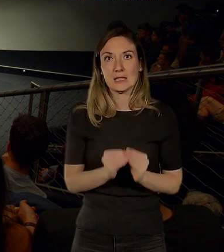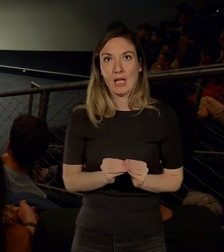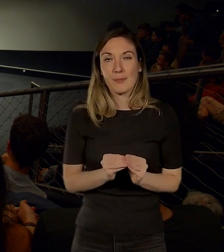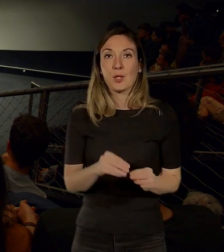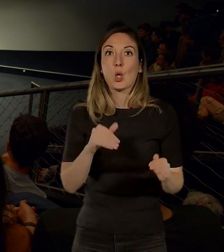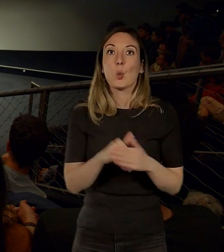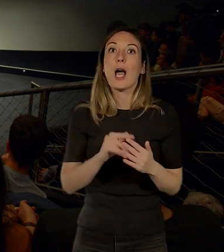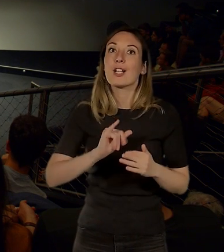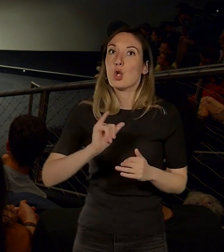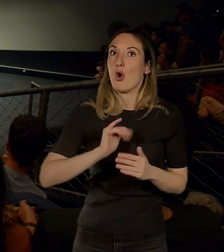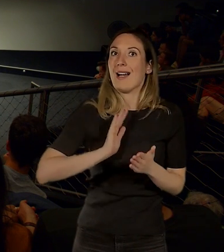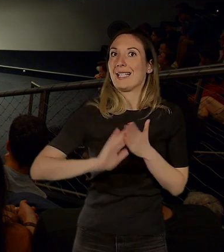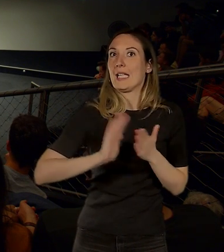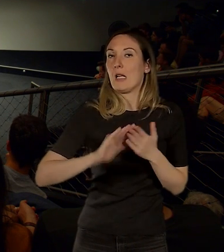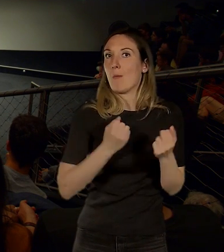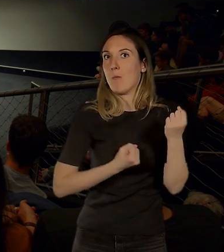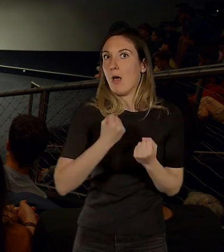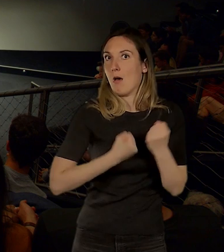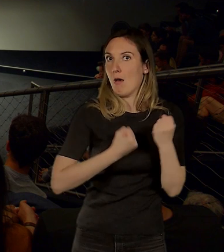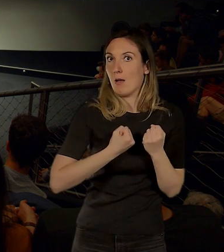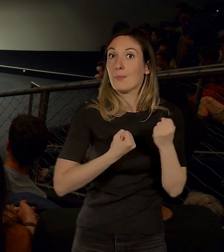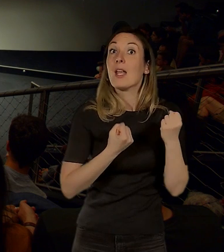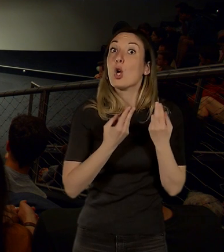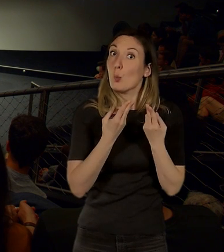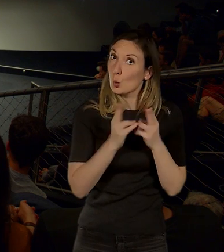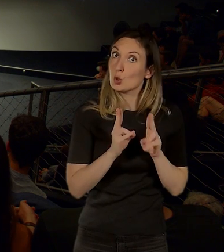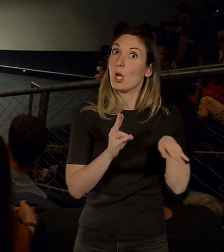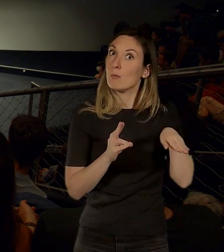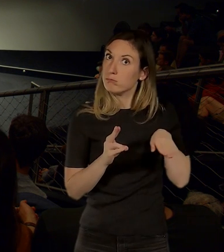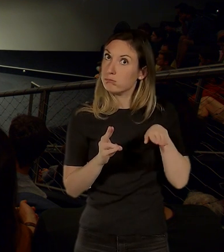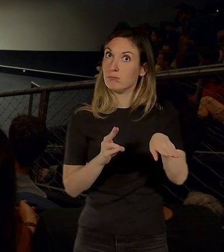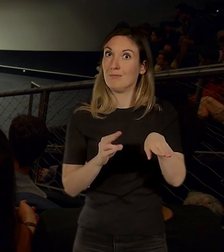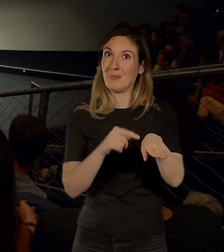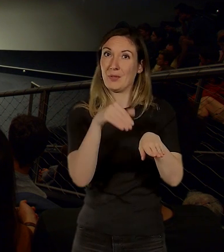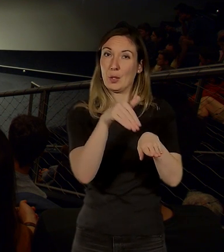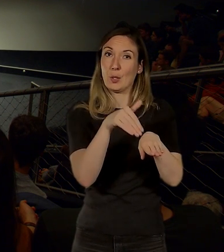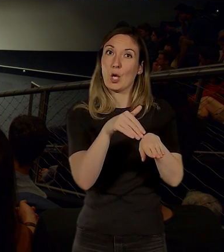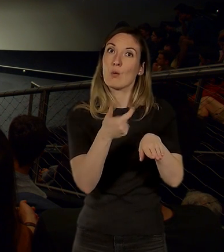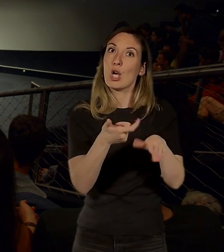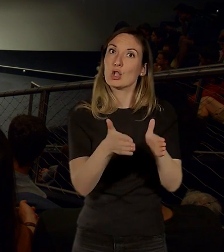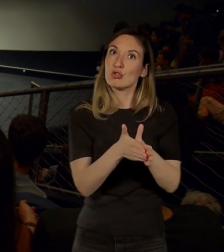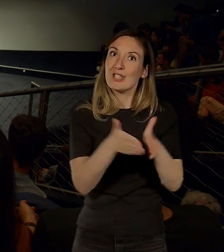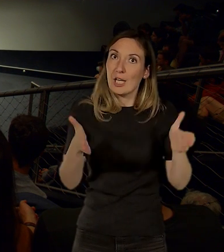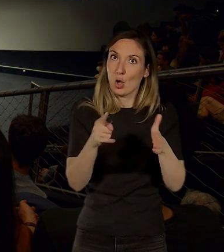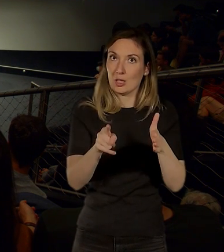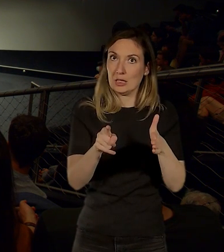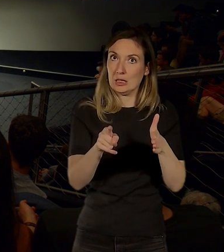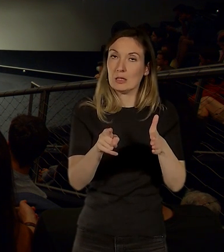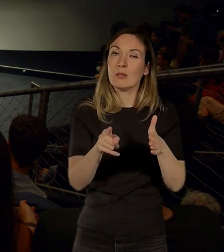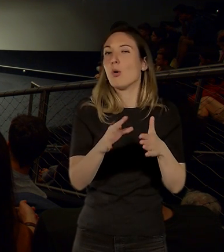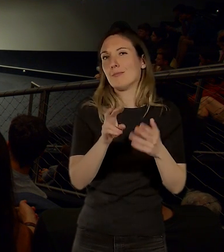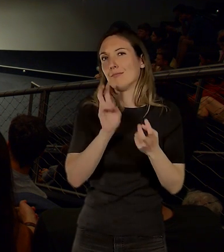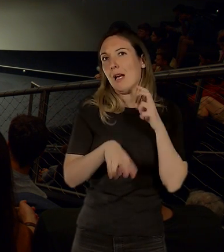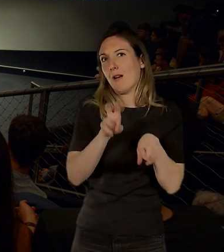rychlí jezdci můžou využít právě ten hodně široký cyklopruh a